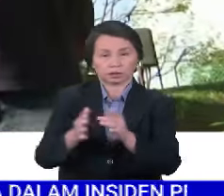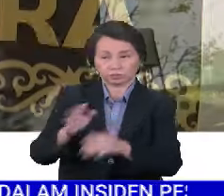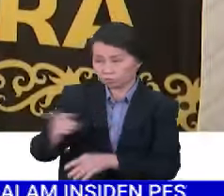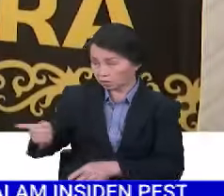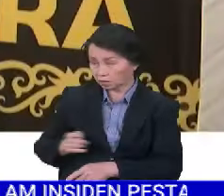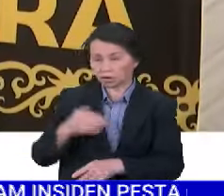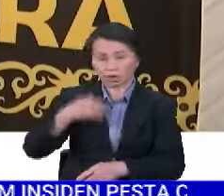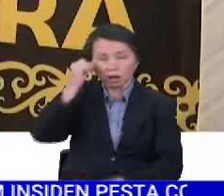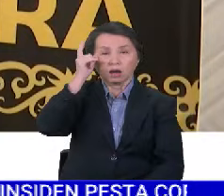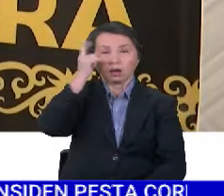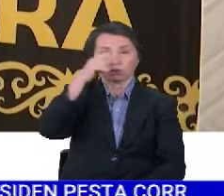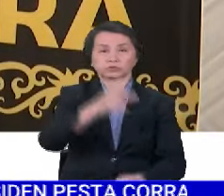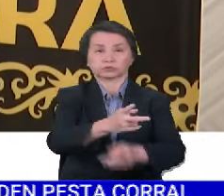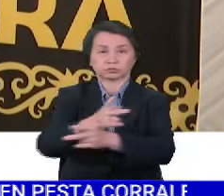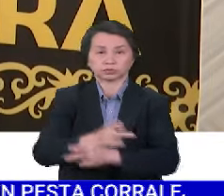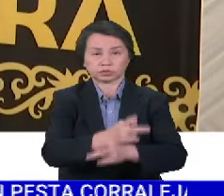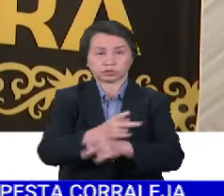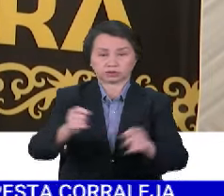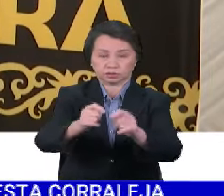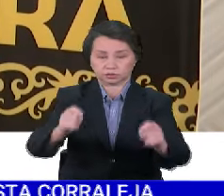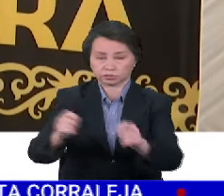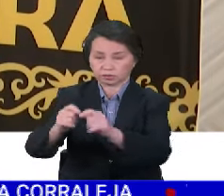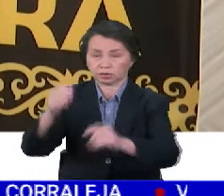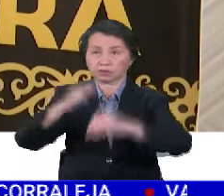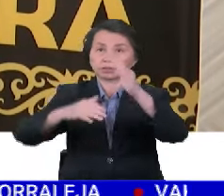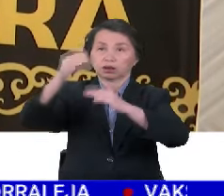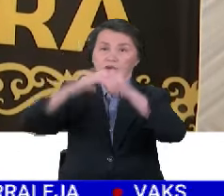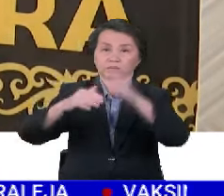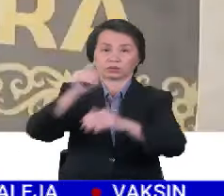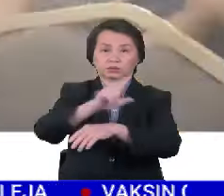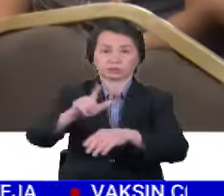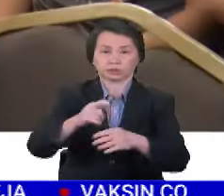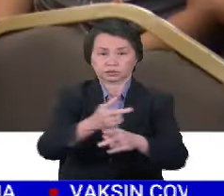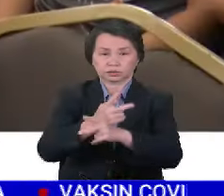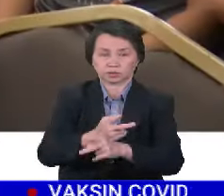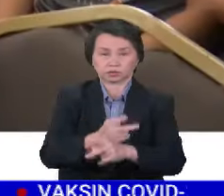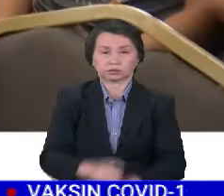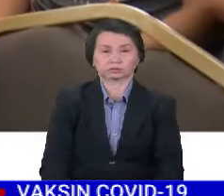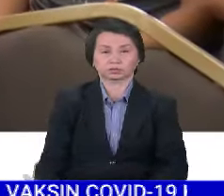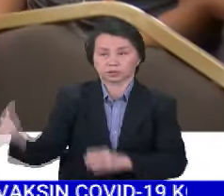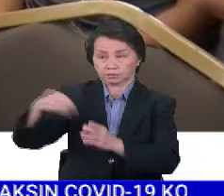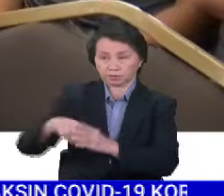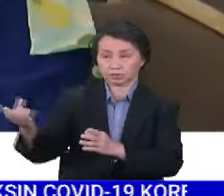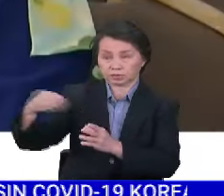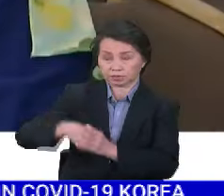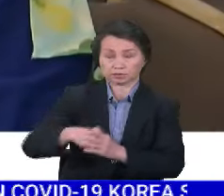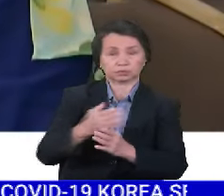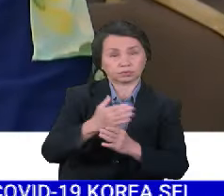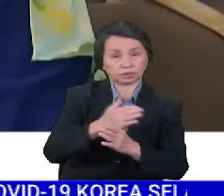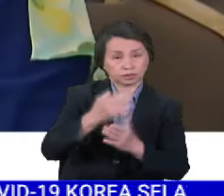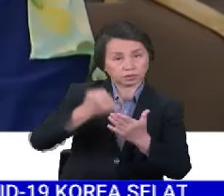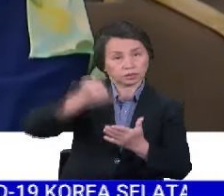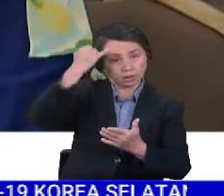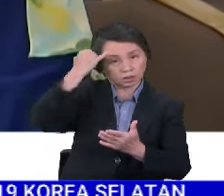kesadaran untuk menjaga tepat tanpa atau bangunan bersejarah di Labuhan ini pelibatan berbagai pihak menerusi perkongsian ilmu